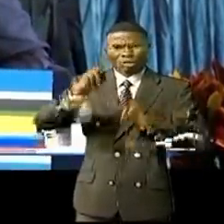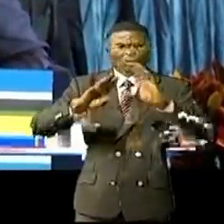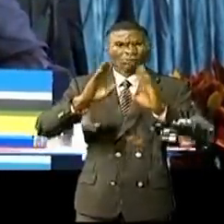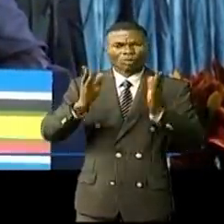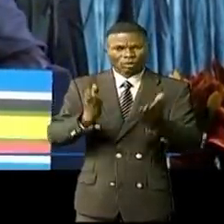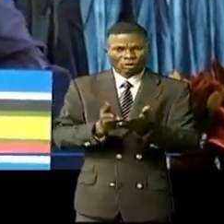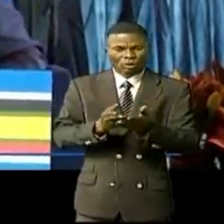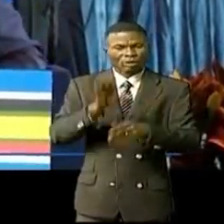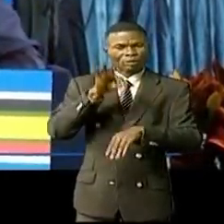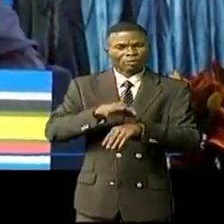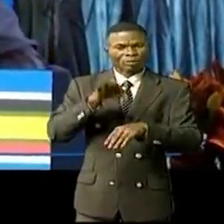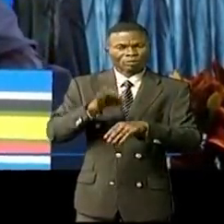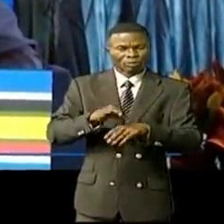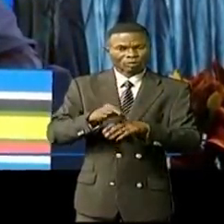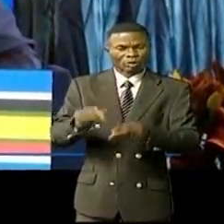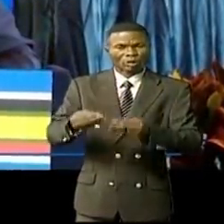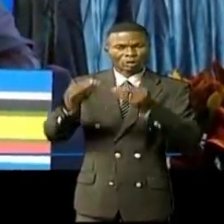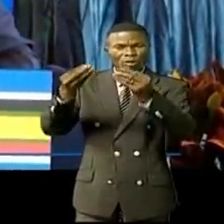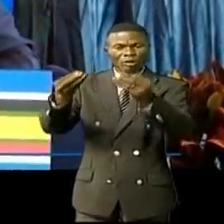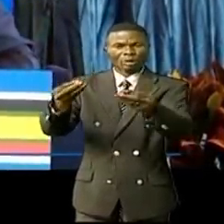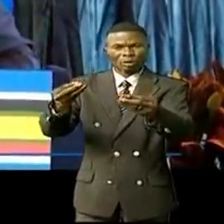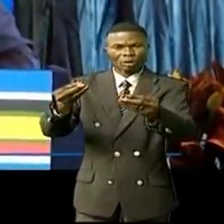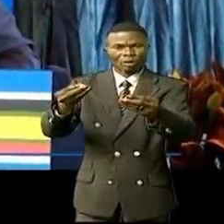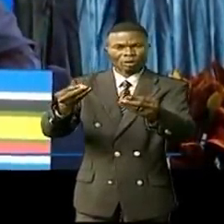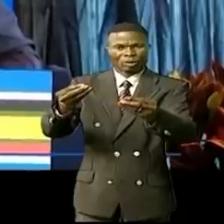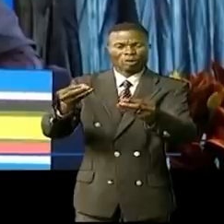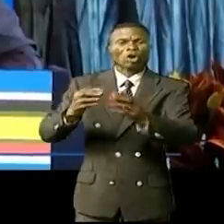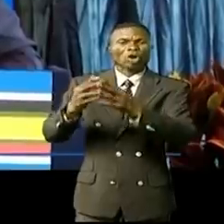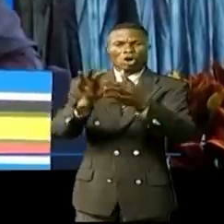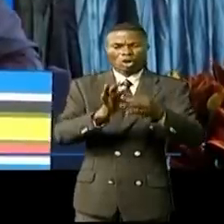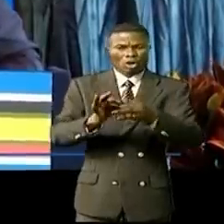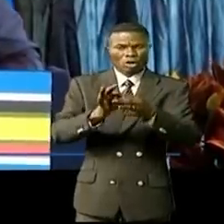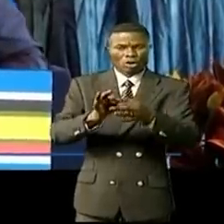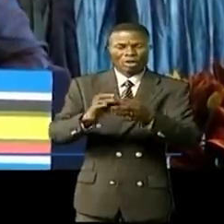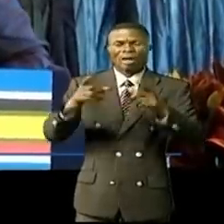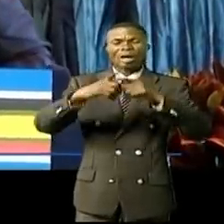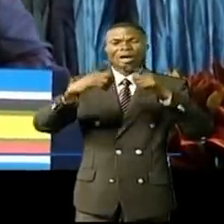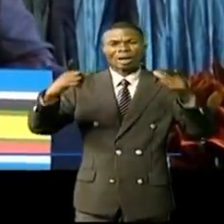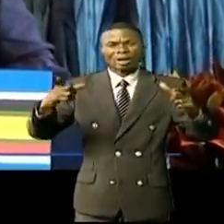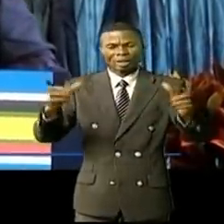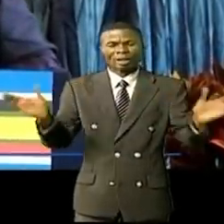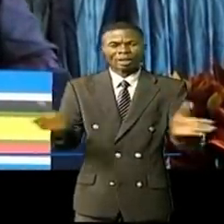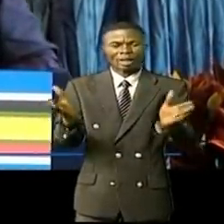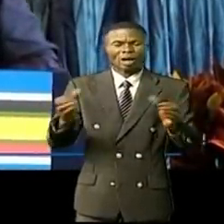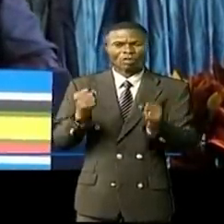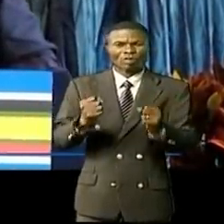aux opportunités offertes par cette coopération élargie et renforcée.